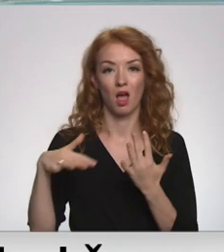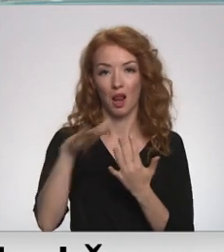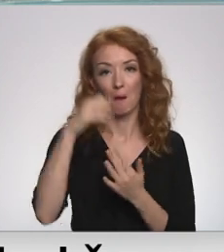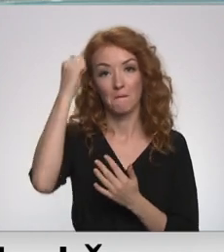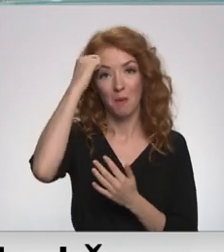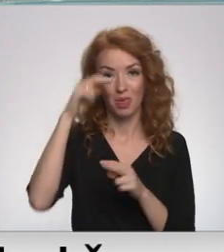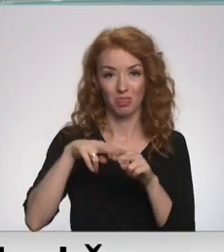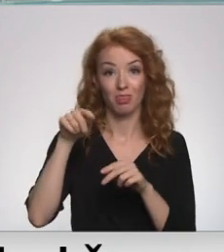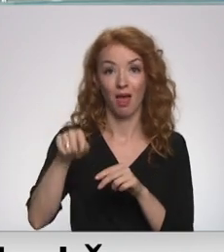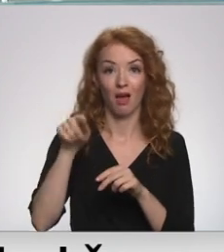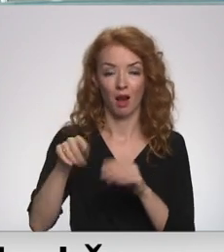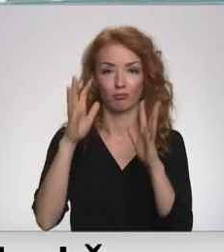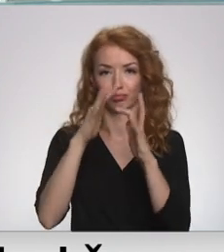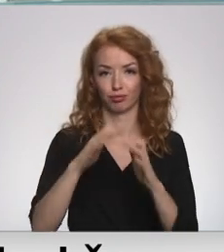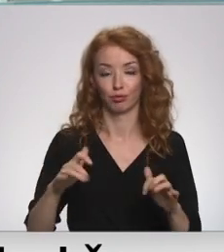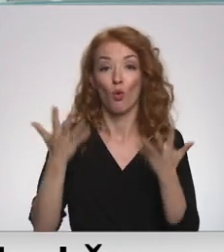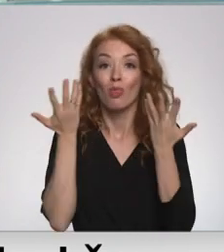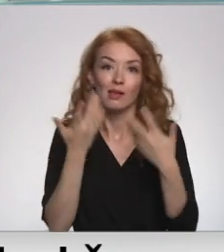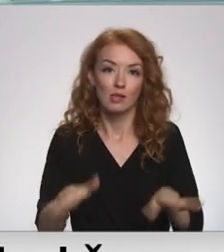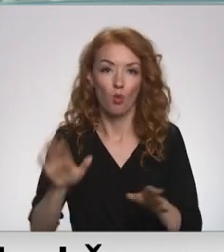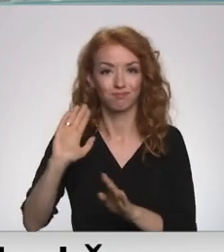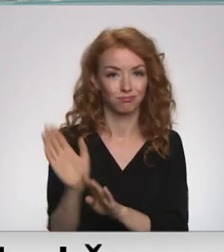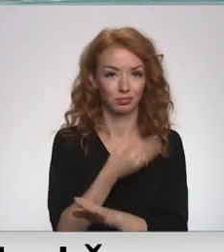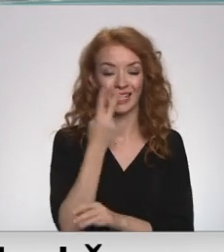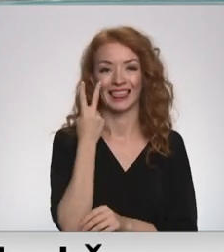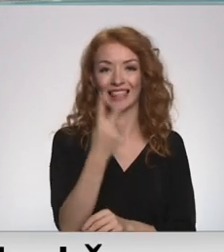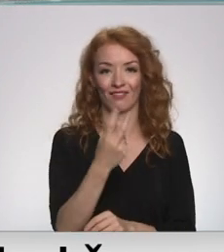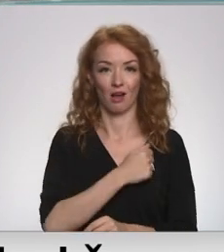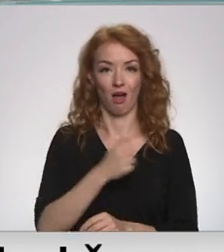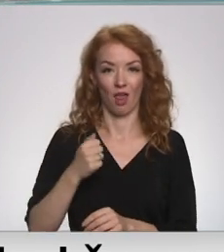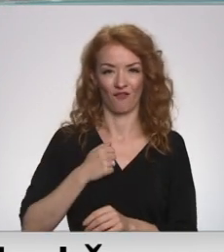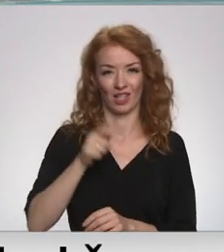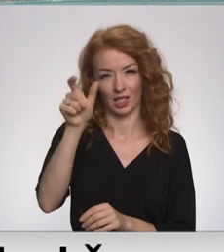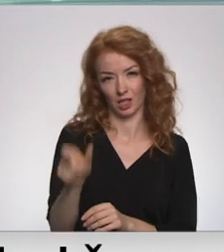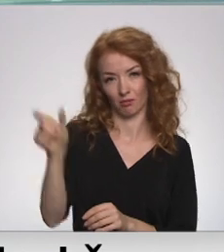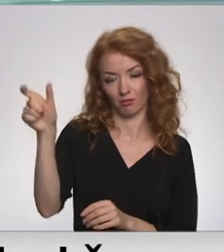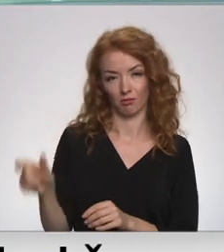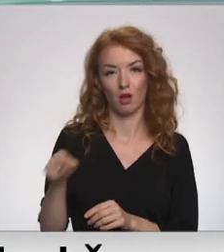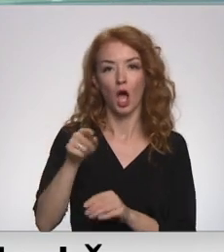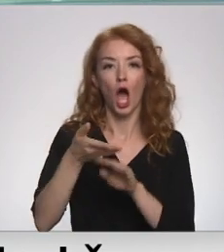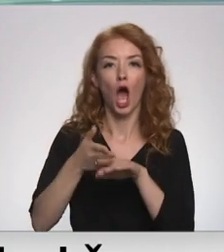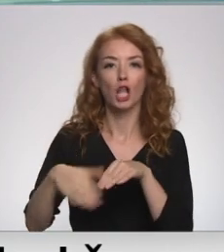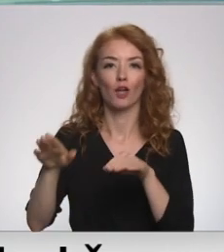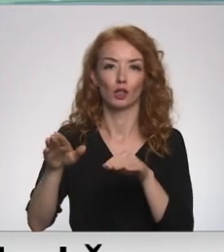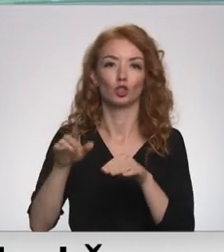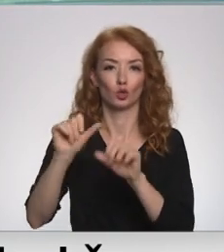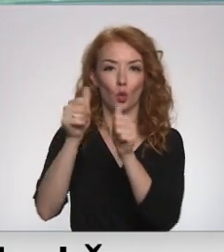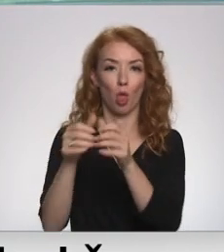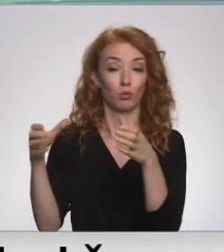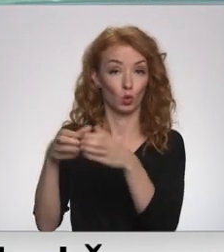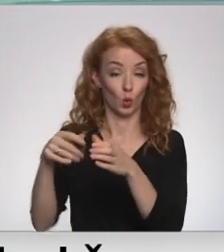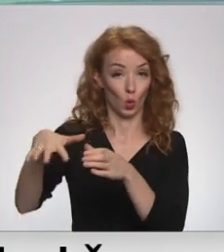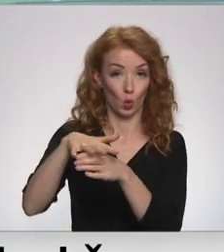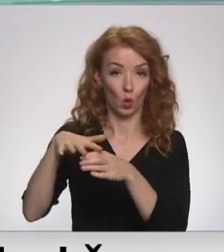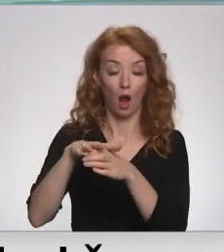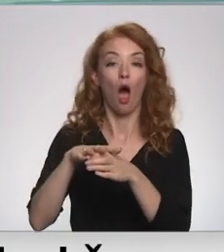un jau šopēcpusdienu darbu veicēji demontējuši divus no trim karavīriem, kas veido atsevišķu skulptūru ansambli. Piemineklim tūmā